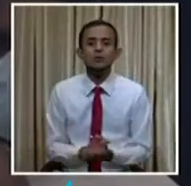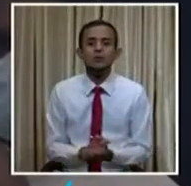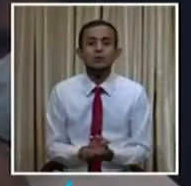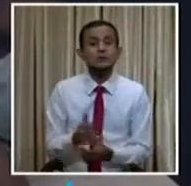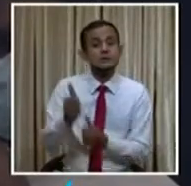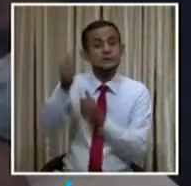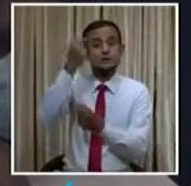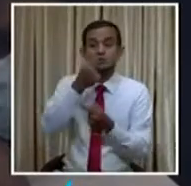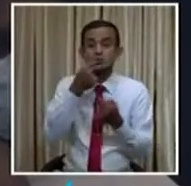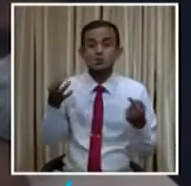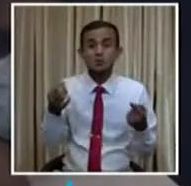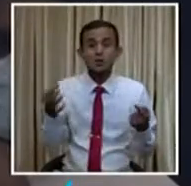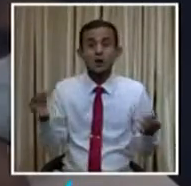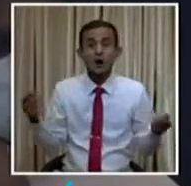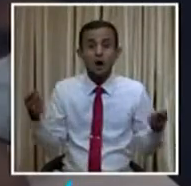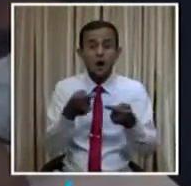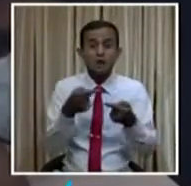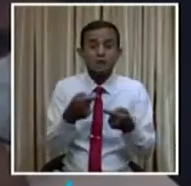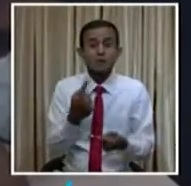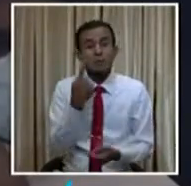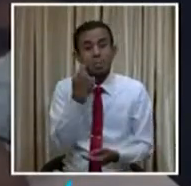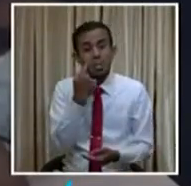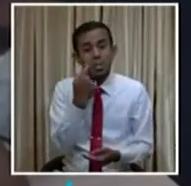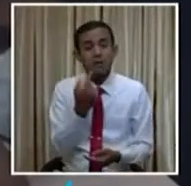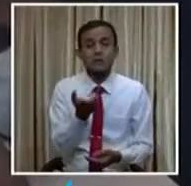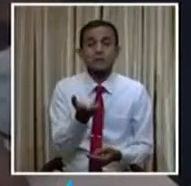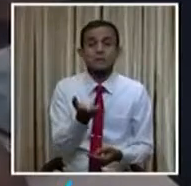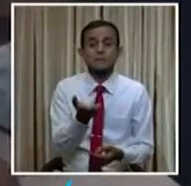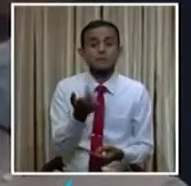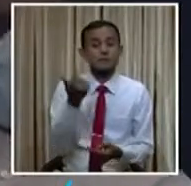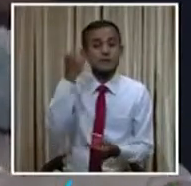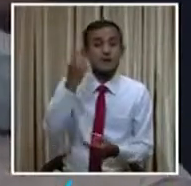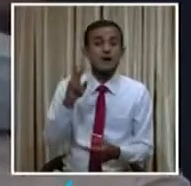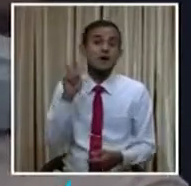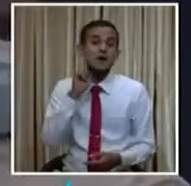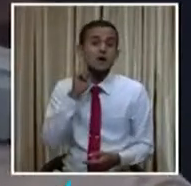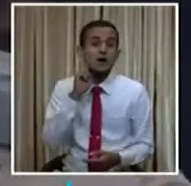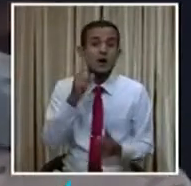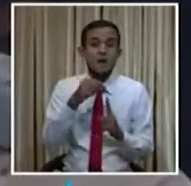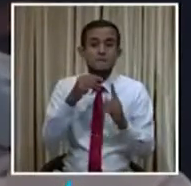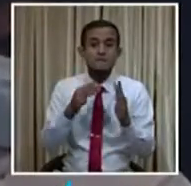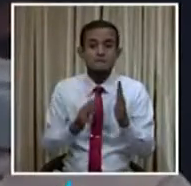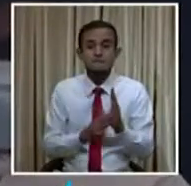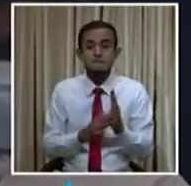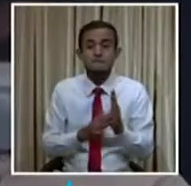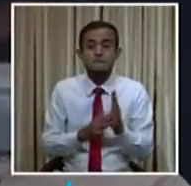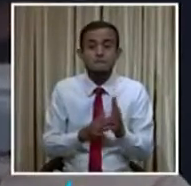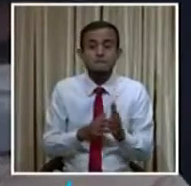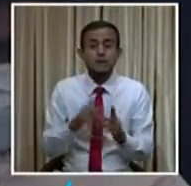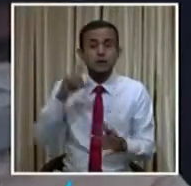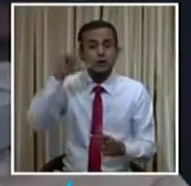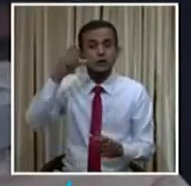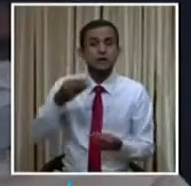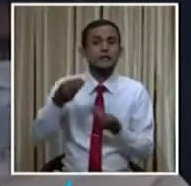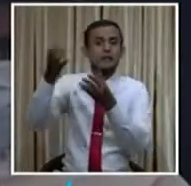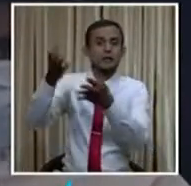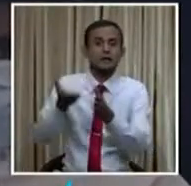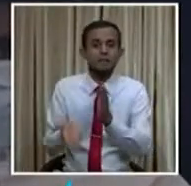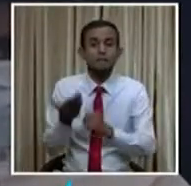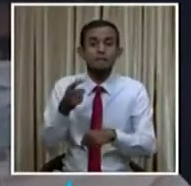එදා හම්බන්තොට වරාය වෙනුවෙන් හුඟක් අය ඇඬුවා එදා රනිල් වික්‍රමසිංහ අගමැතිතුමා මේක චීනෙට දෙන්න